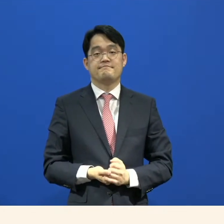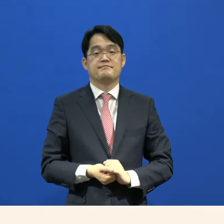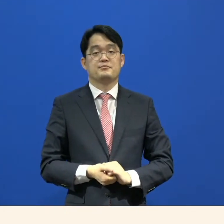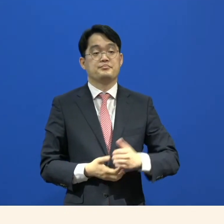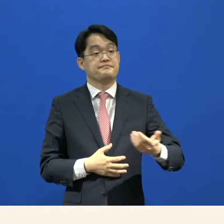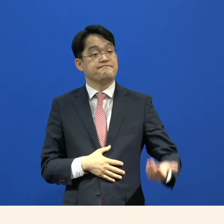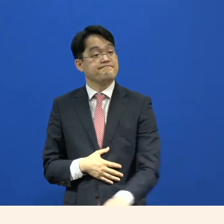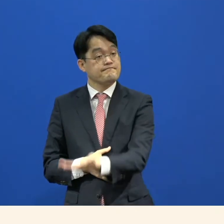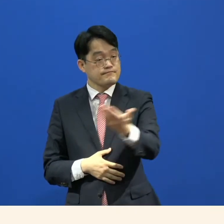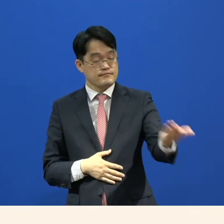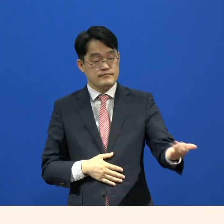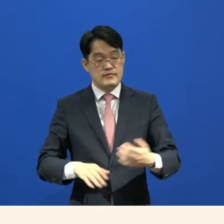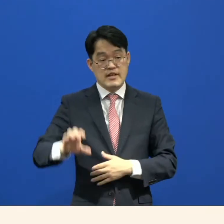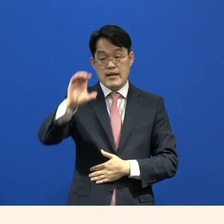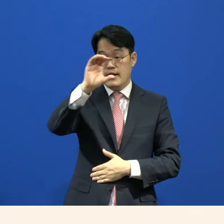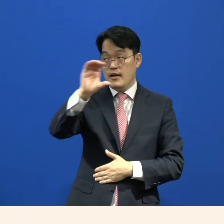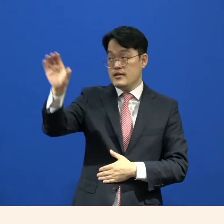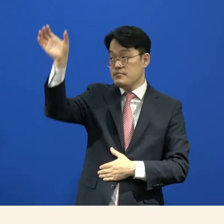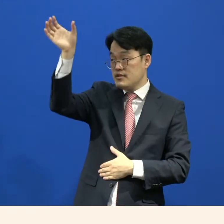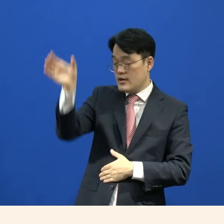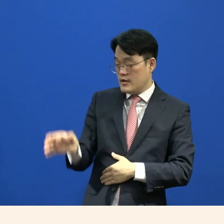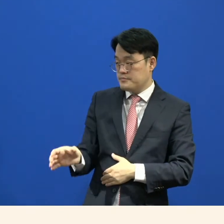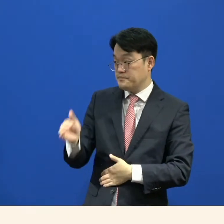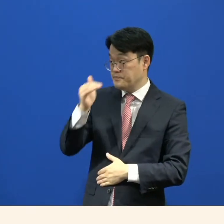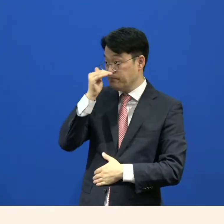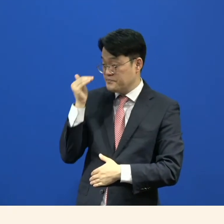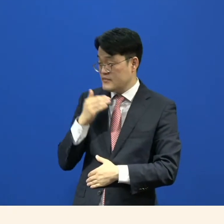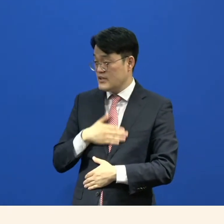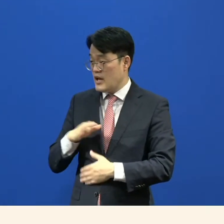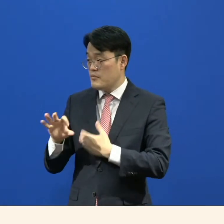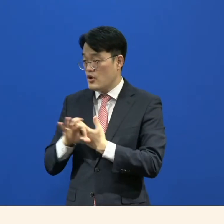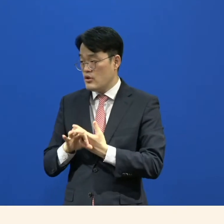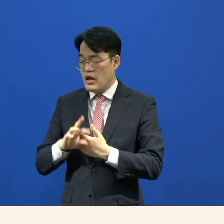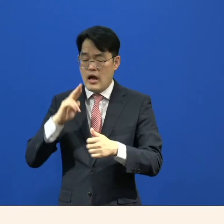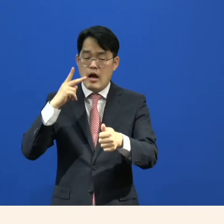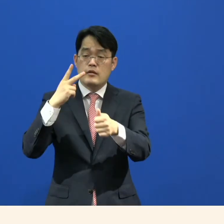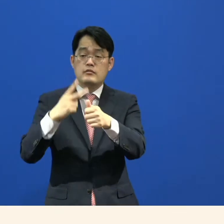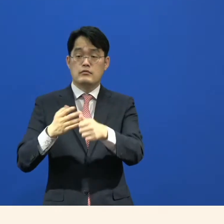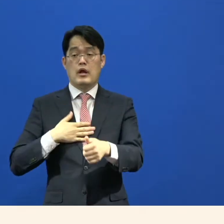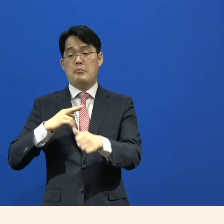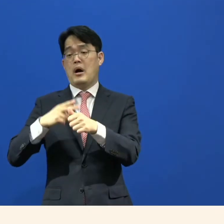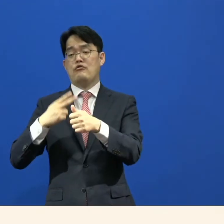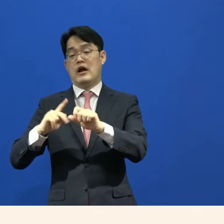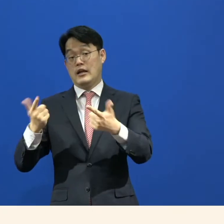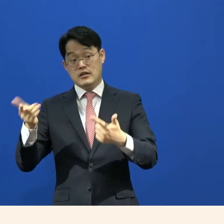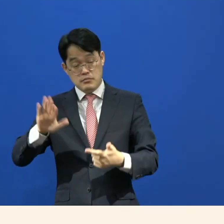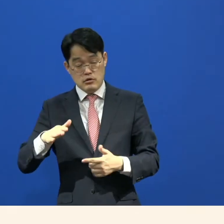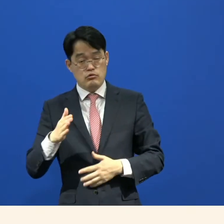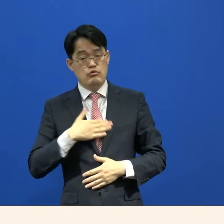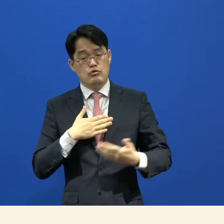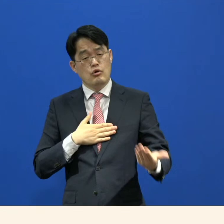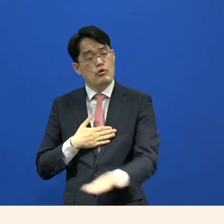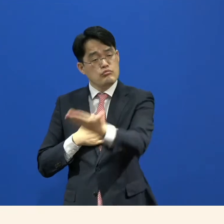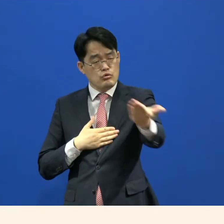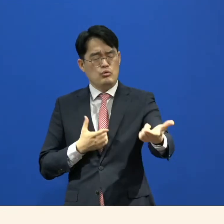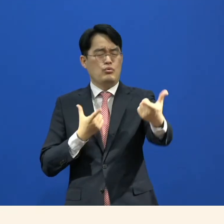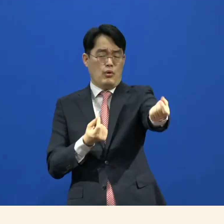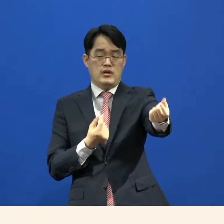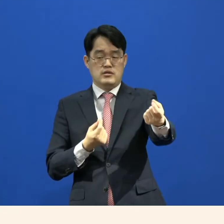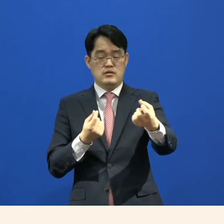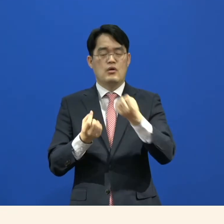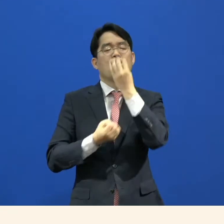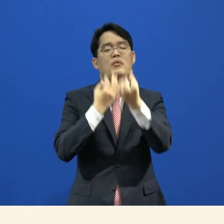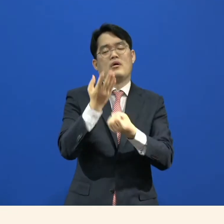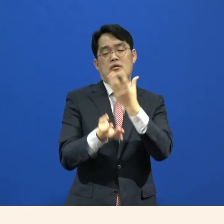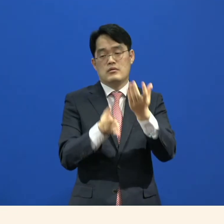여러분 십자가를 바로 알기만 하면 바울이 아니라도 누구나 이런 고백을 할 수 있어요. 내가 십자가를 발견하고 보니 세상의